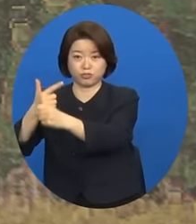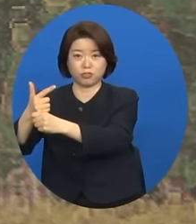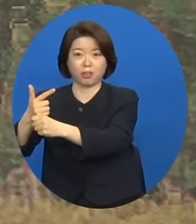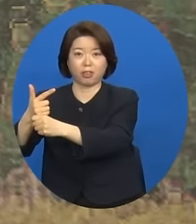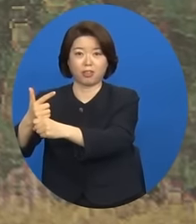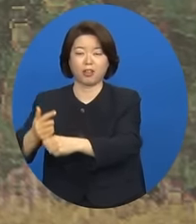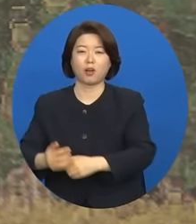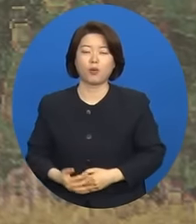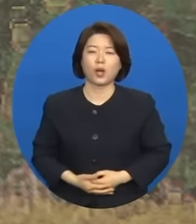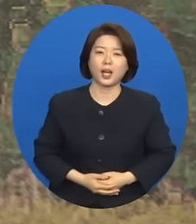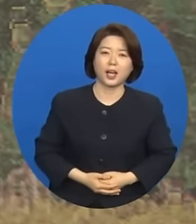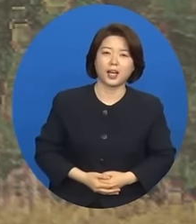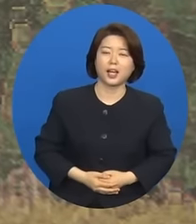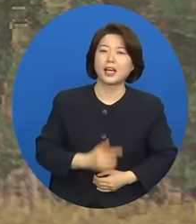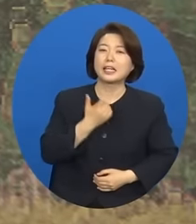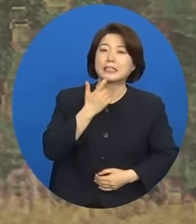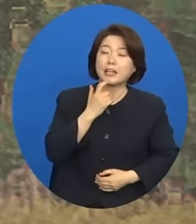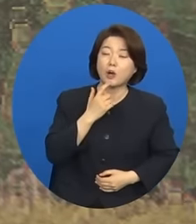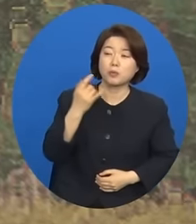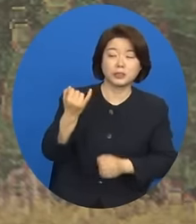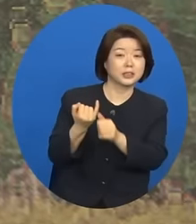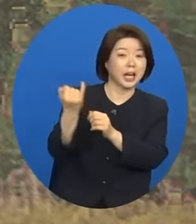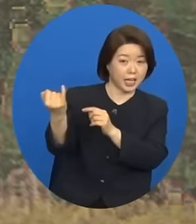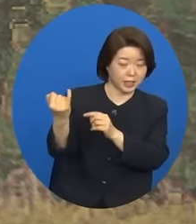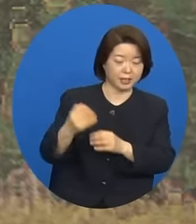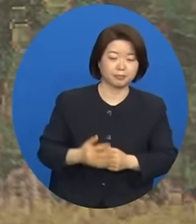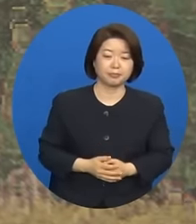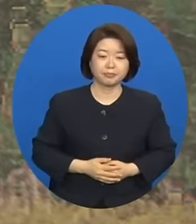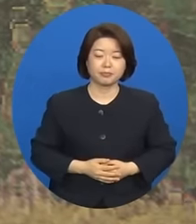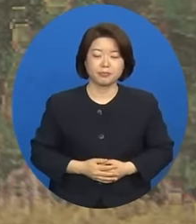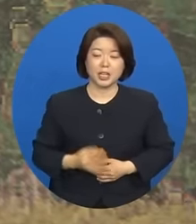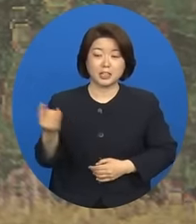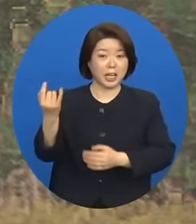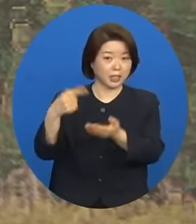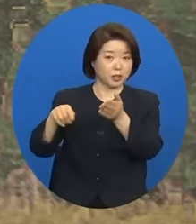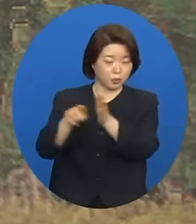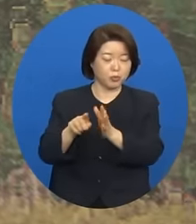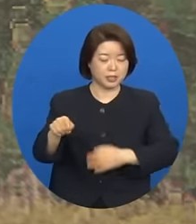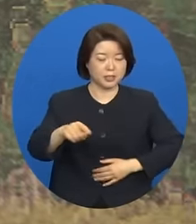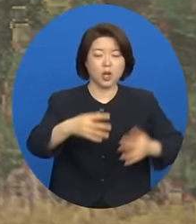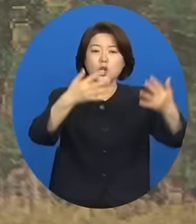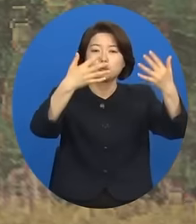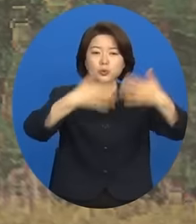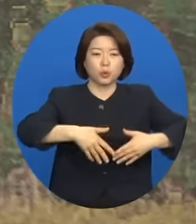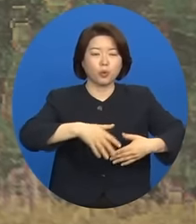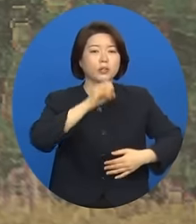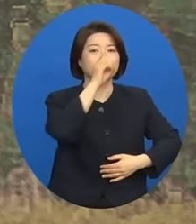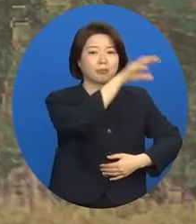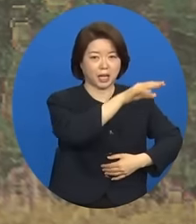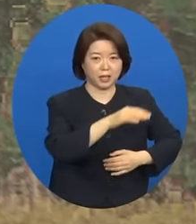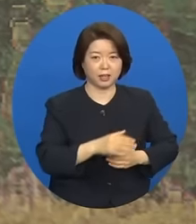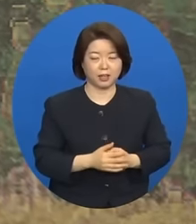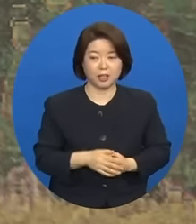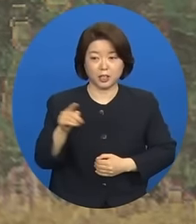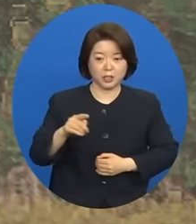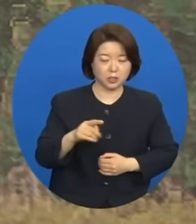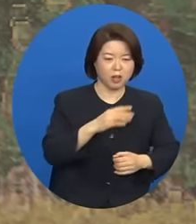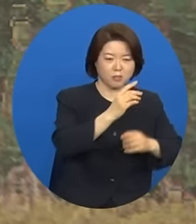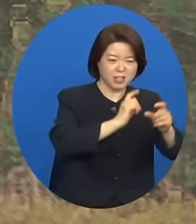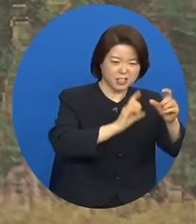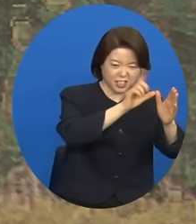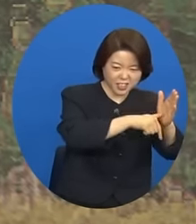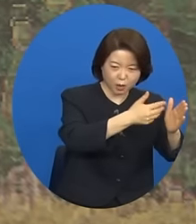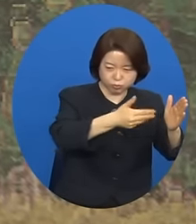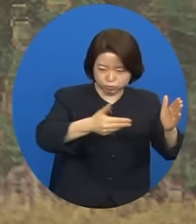야곱은 그의 아내 자기가 조건을 겁니다. 이런 조건이면 제가 있겠습니다 라는 그 조건을 걸어서 그런 거긴 하지만,